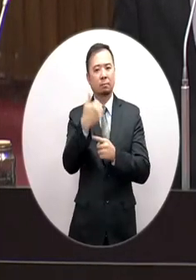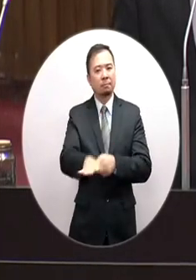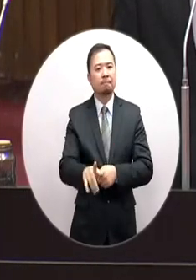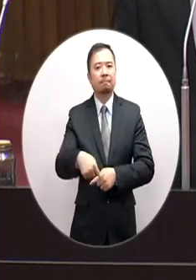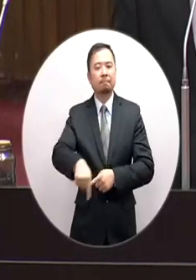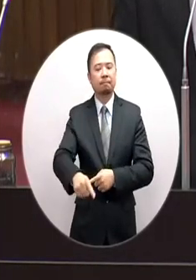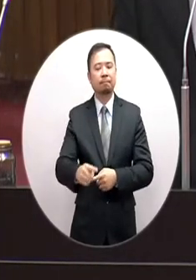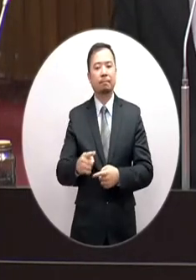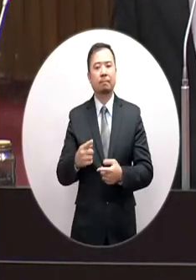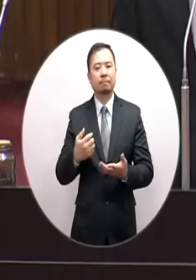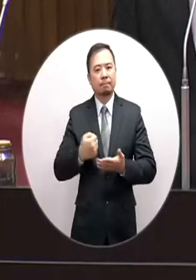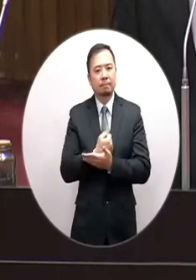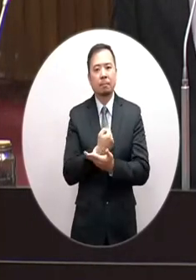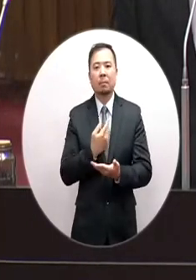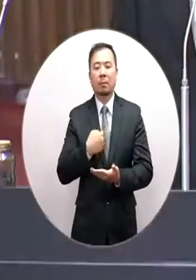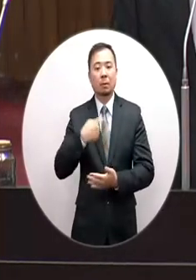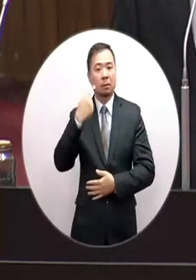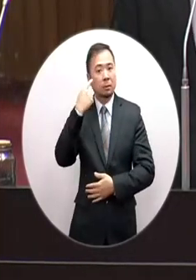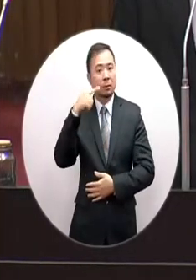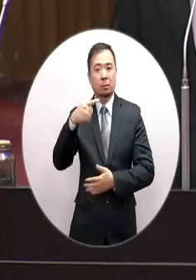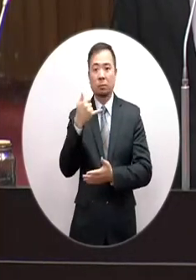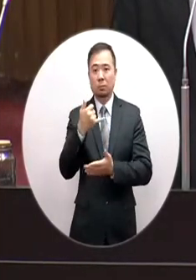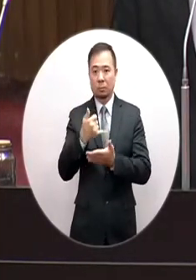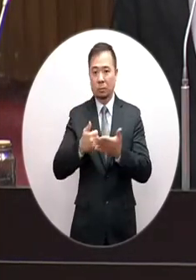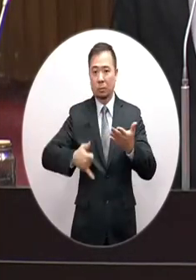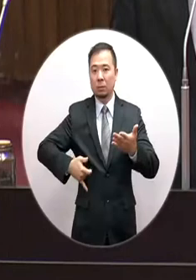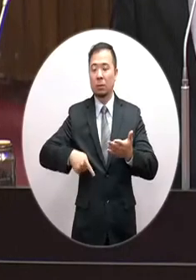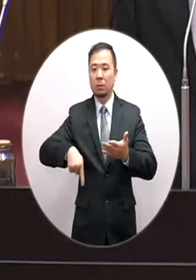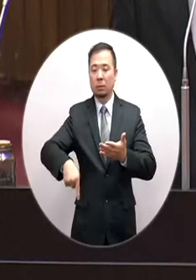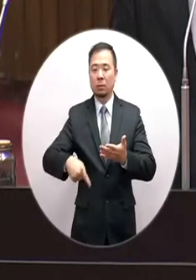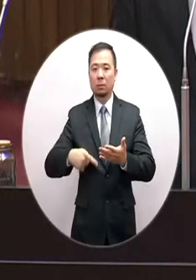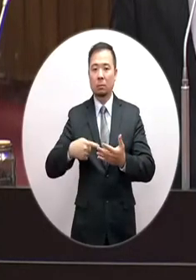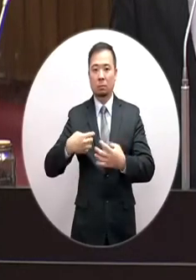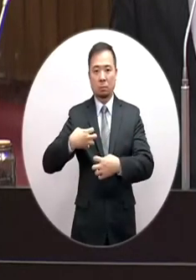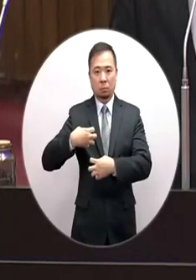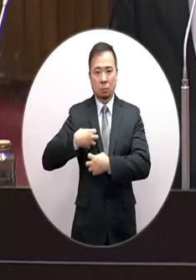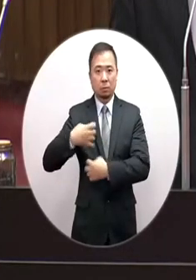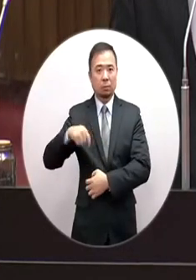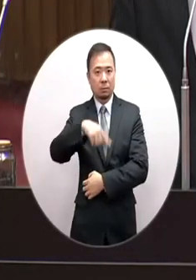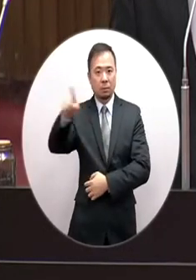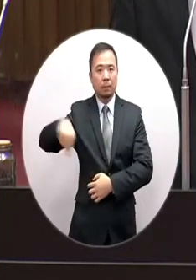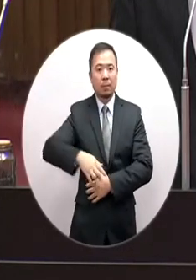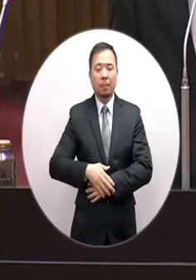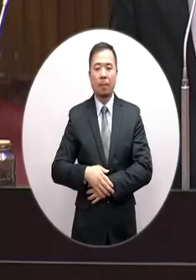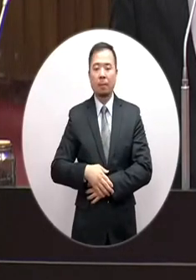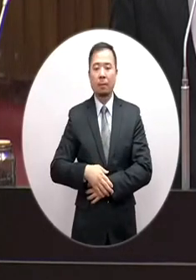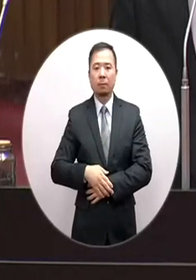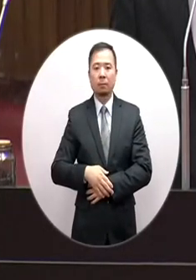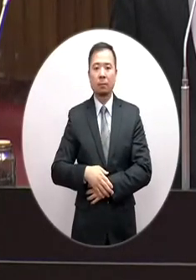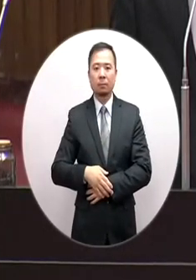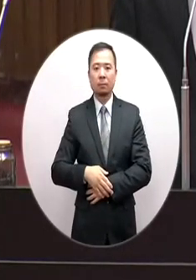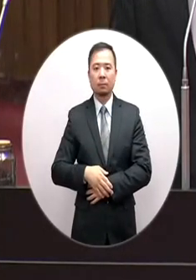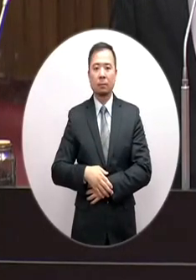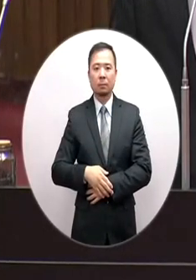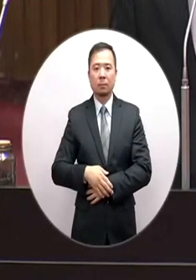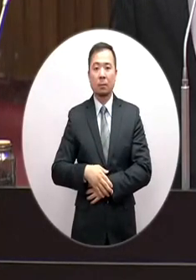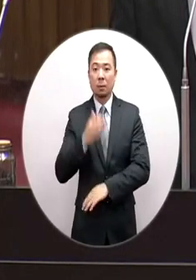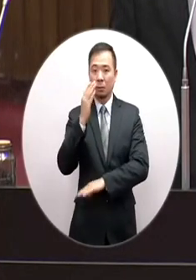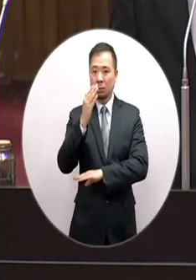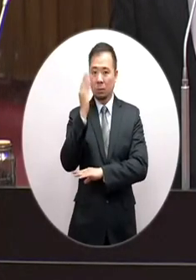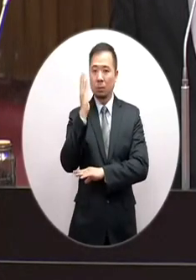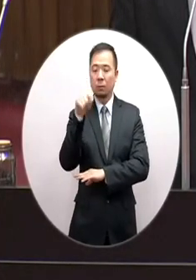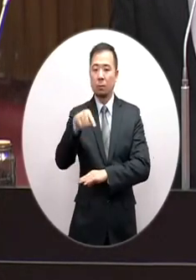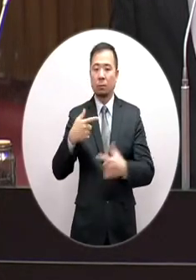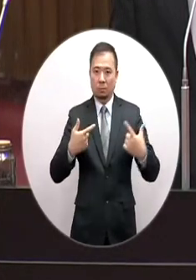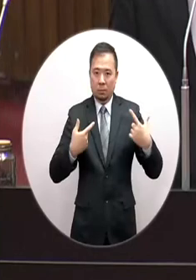也希望我们退伍的国军同袍能够了解政府，那么基于这个照顾国军